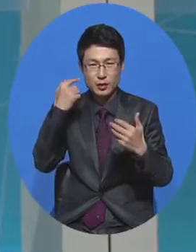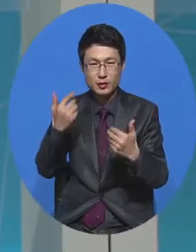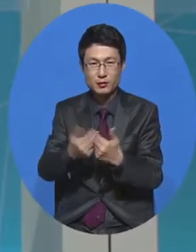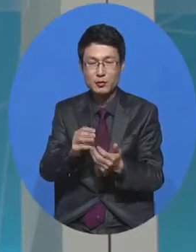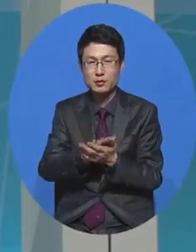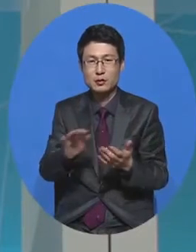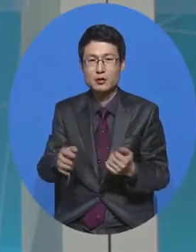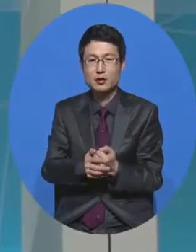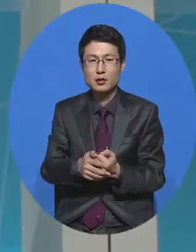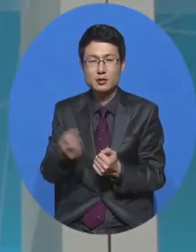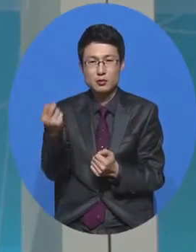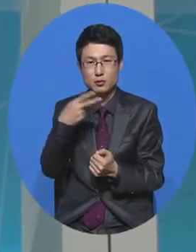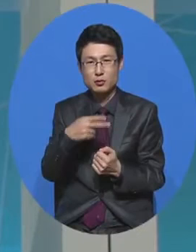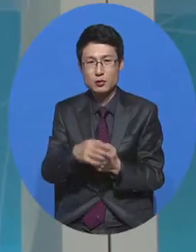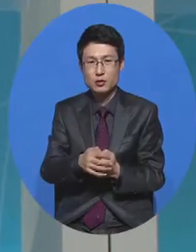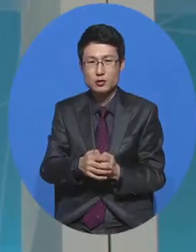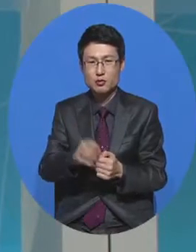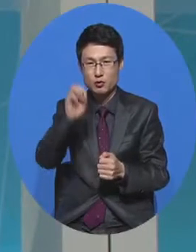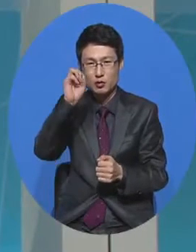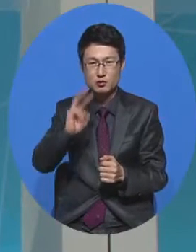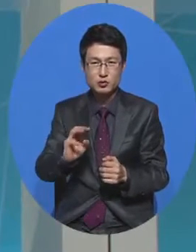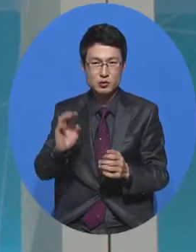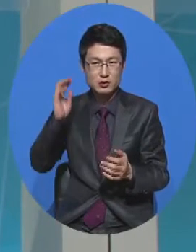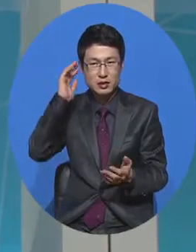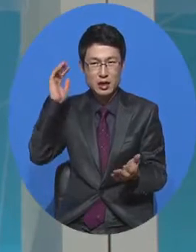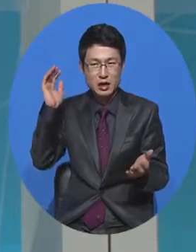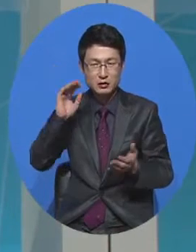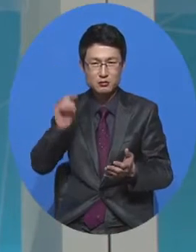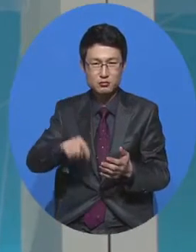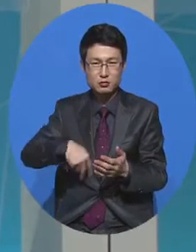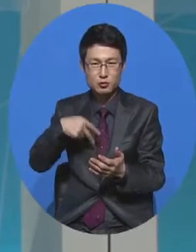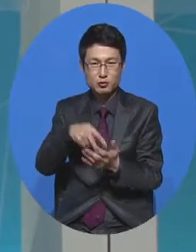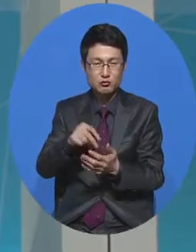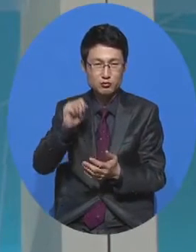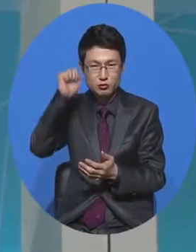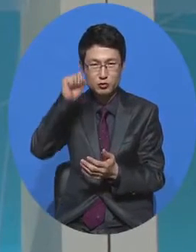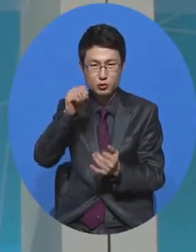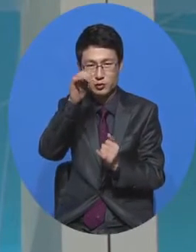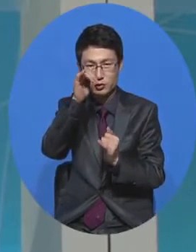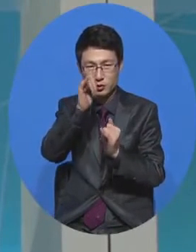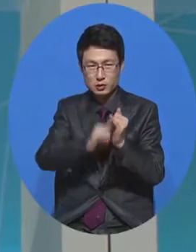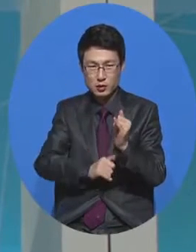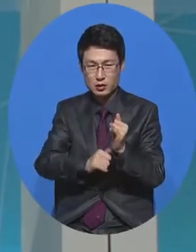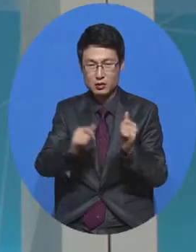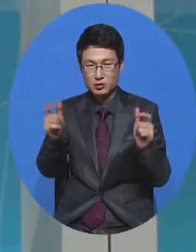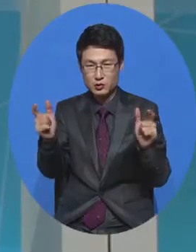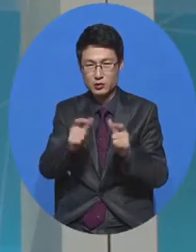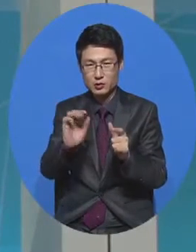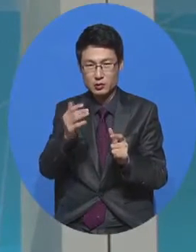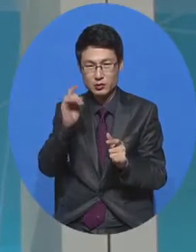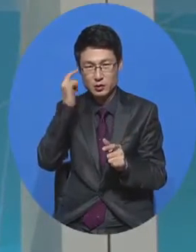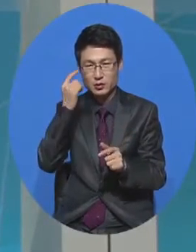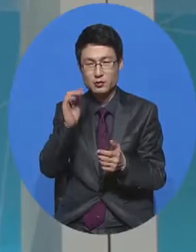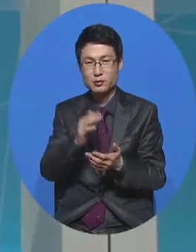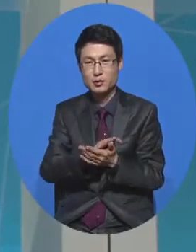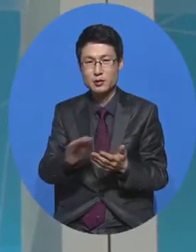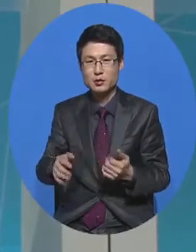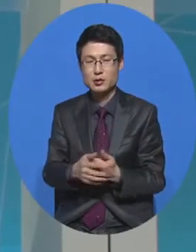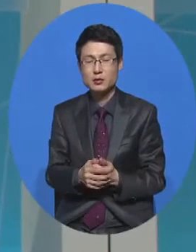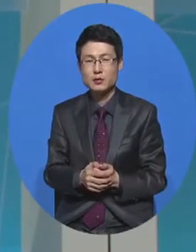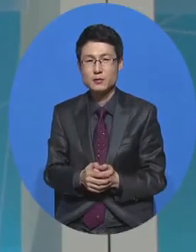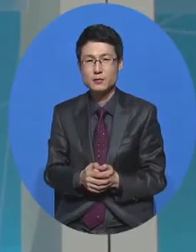그래서 뭐 강조 학생 독립운동을 비롯한 독립운동사 가 축소 재인과 같다 이런 생각이 듭니다